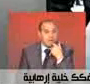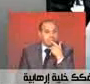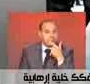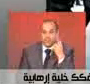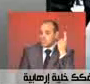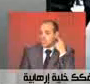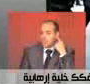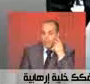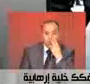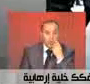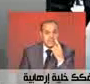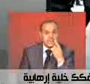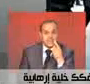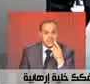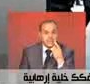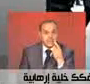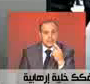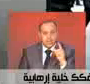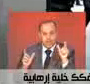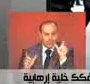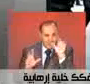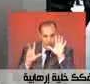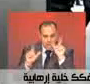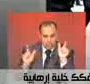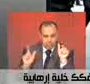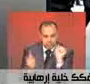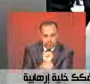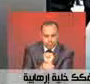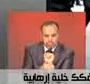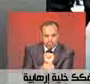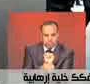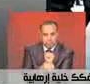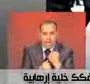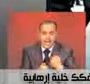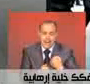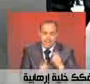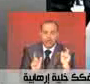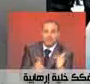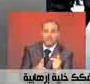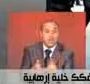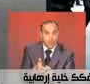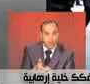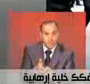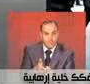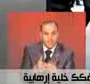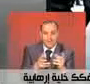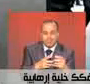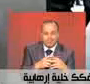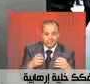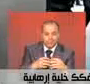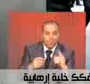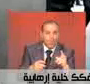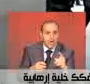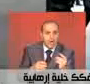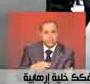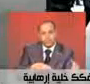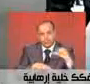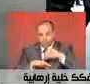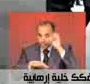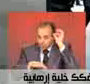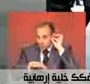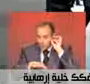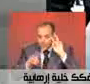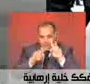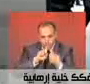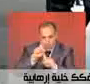به مصدر أمني، فقد تم نقل العناصر السبعة المنتمين للخلية الإرهابية التي تم تفكيكها إلى العاصمة